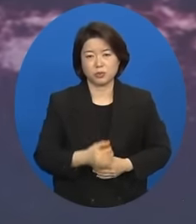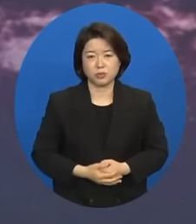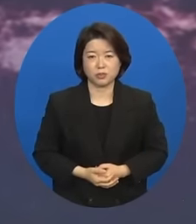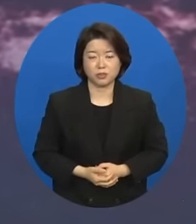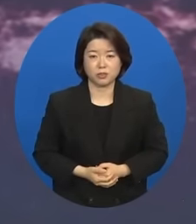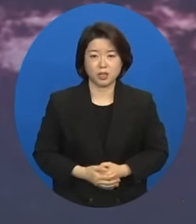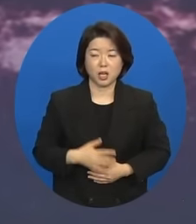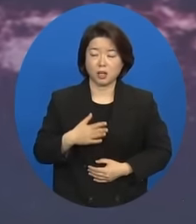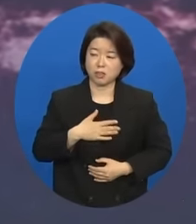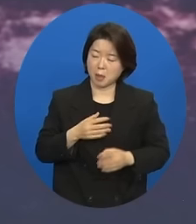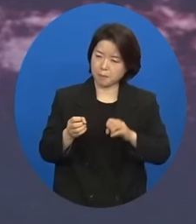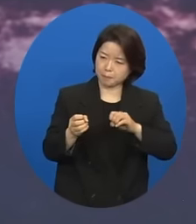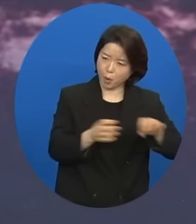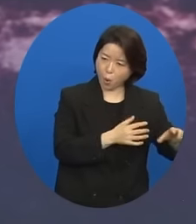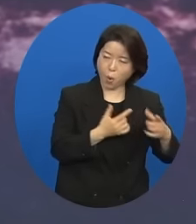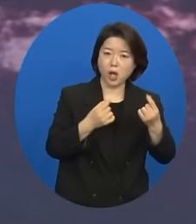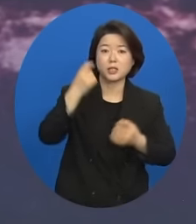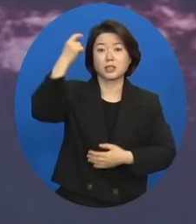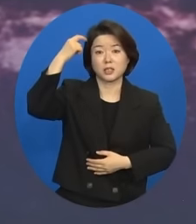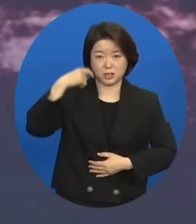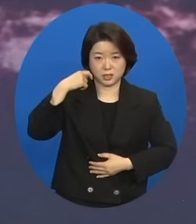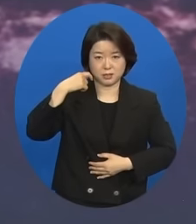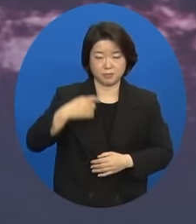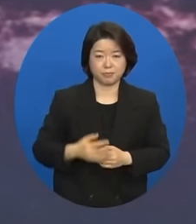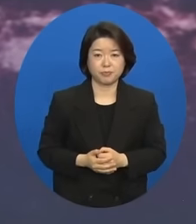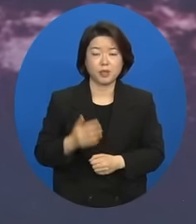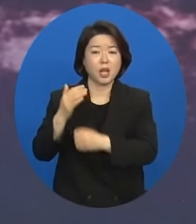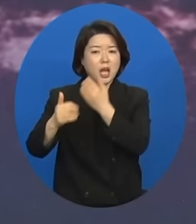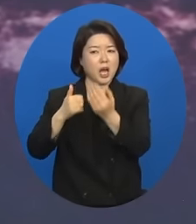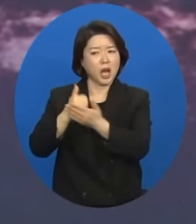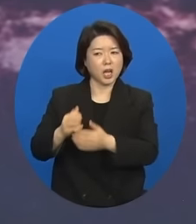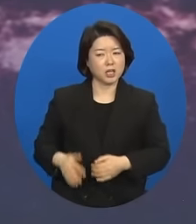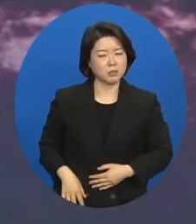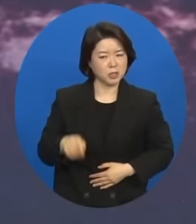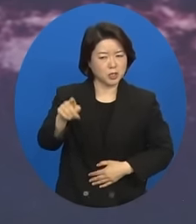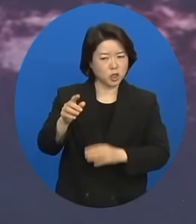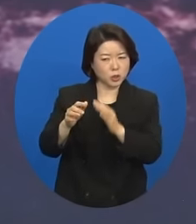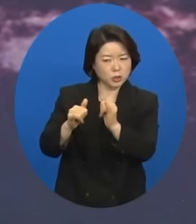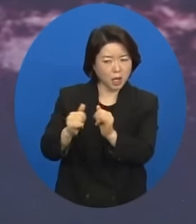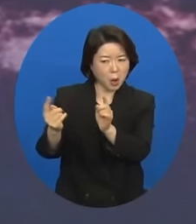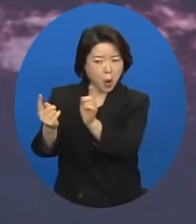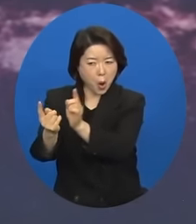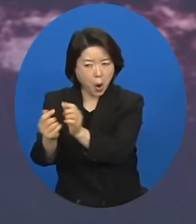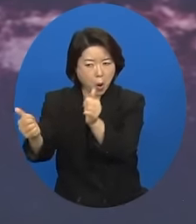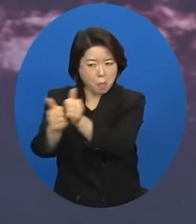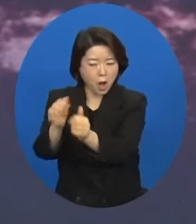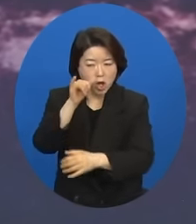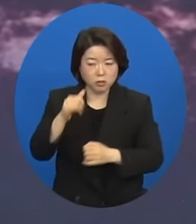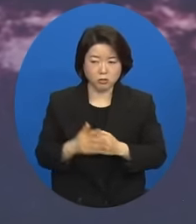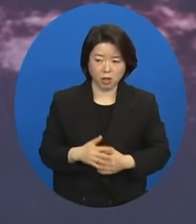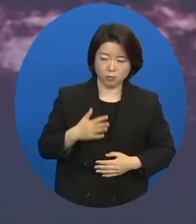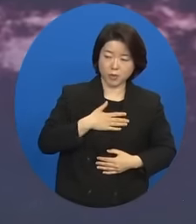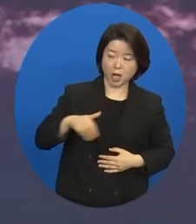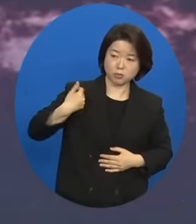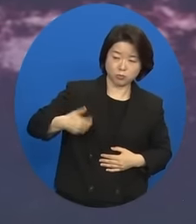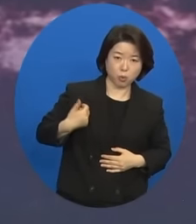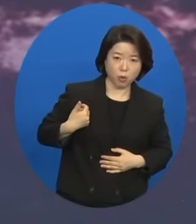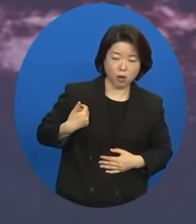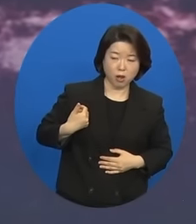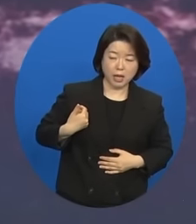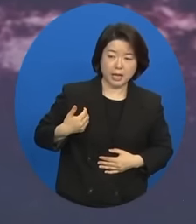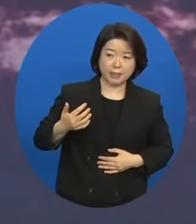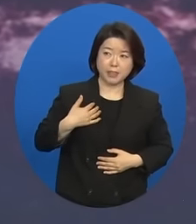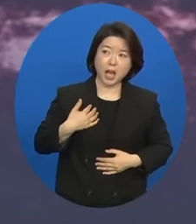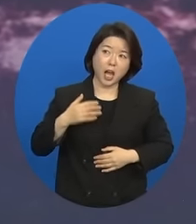그리고 나는 버림받은 것 같다 하나님이 저 사람은 아는 거 같은데 나는 모른다 하신 거 같다라는 그런